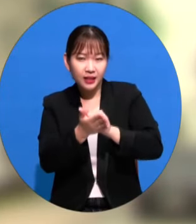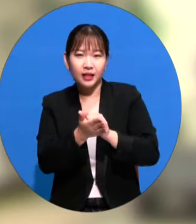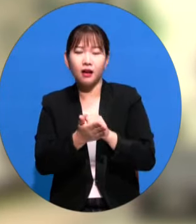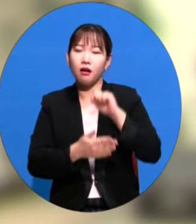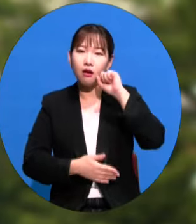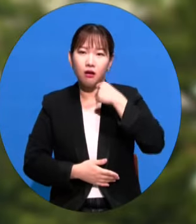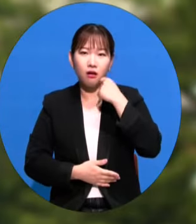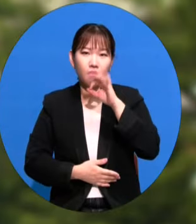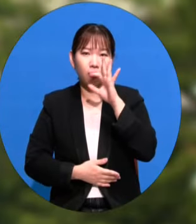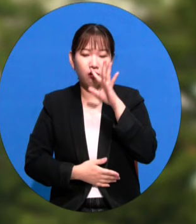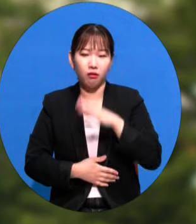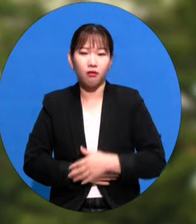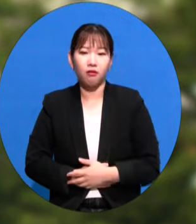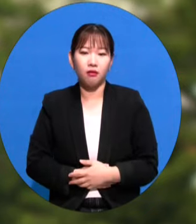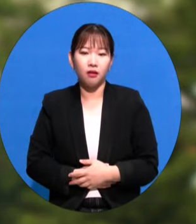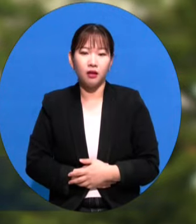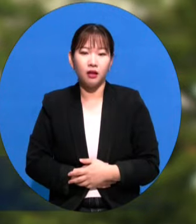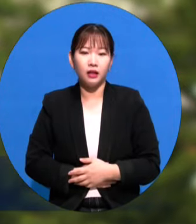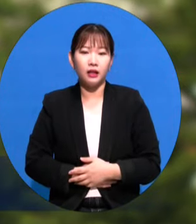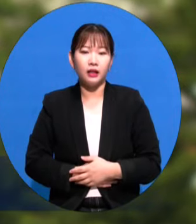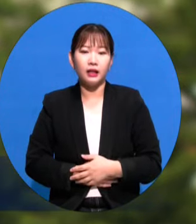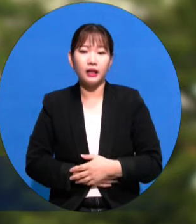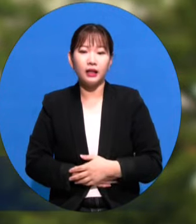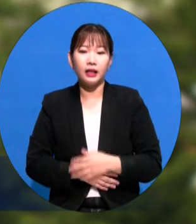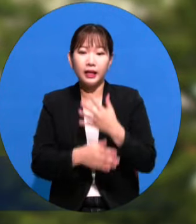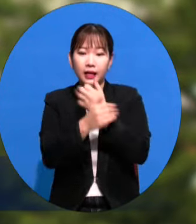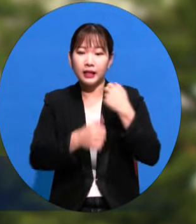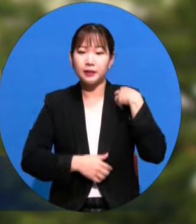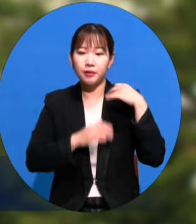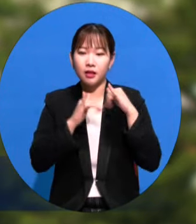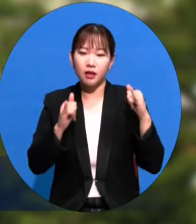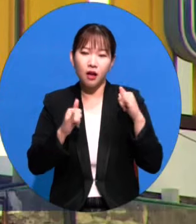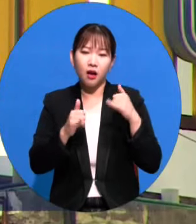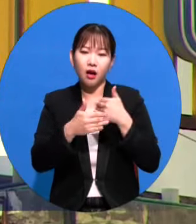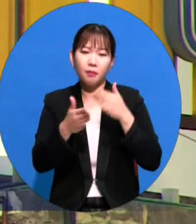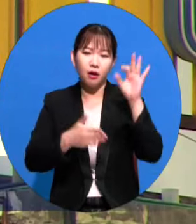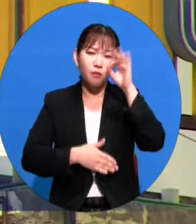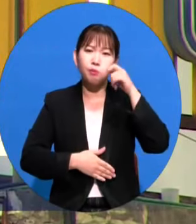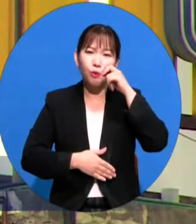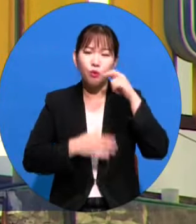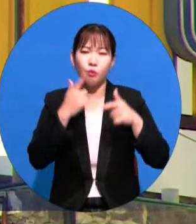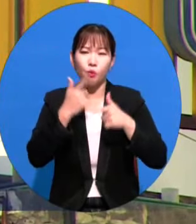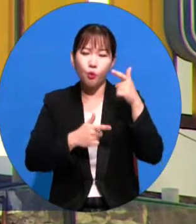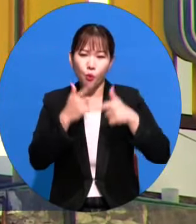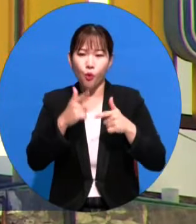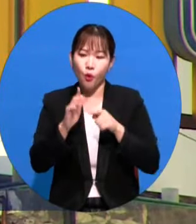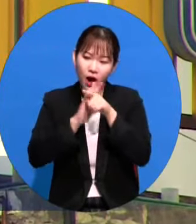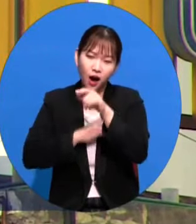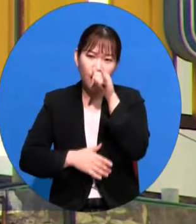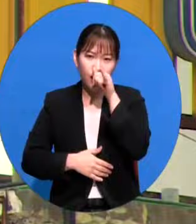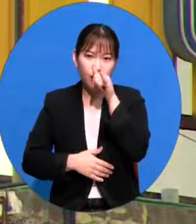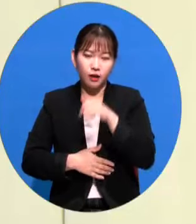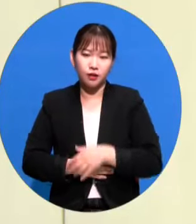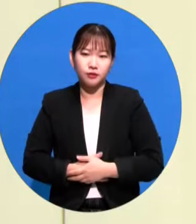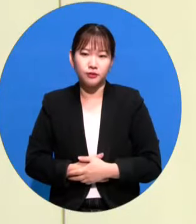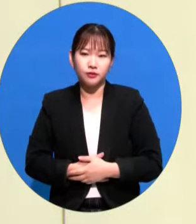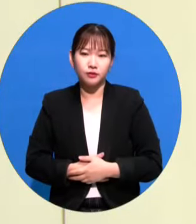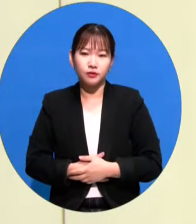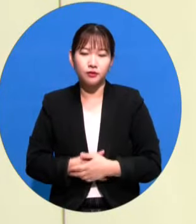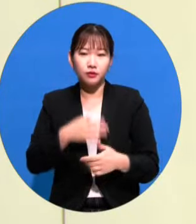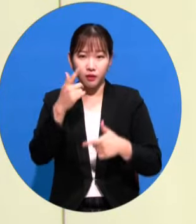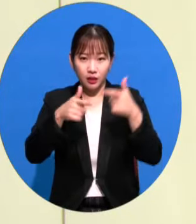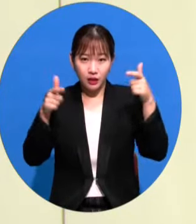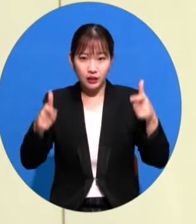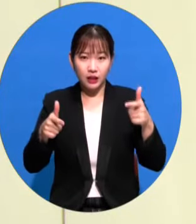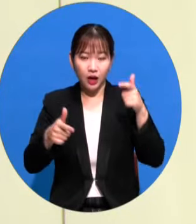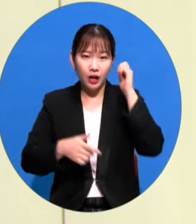따기입니다. 숙소 예약한 담당자가 목포에 안 그래도 출장이 가 있어요. 목포